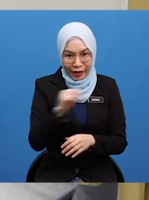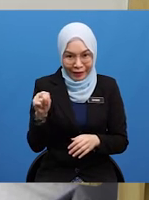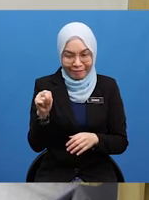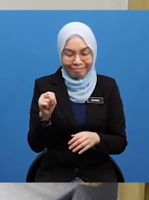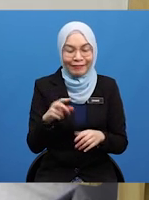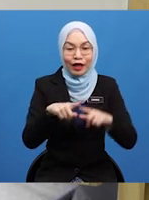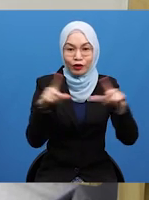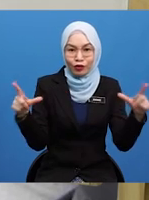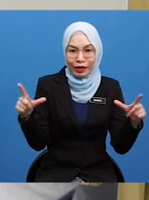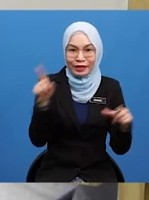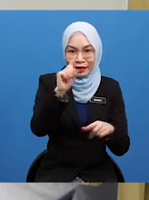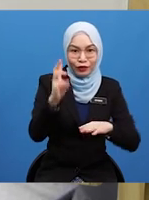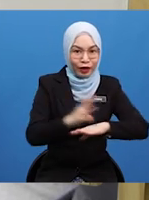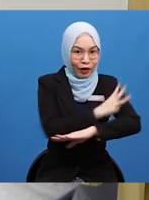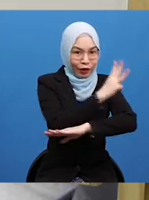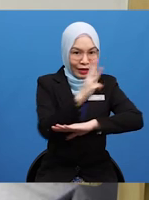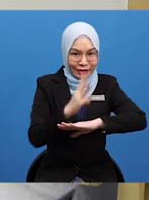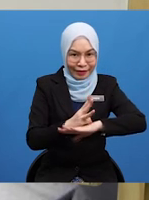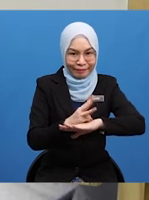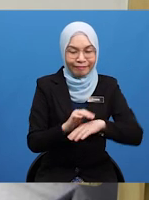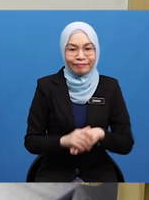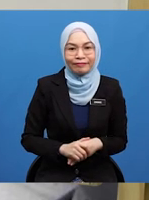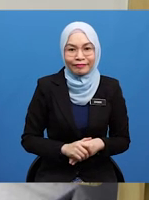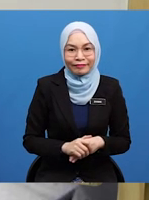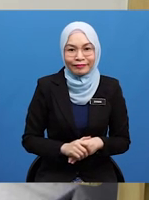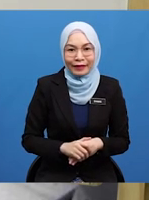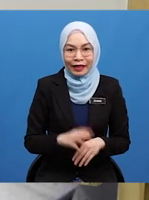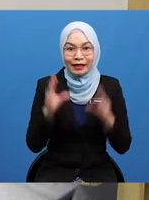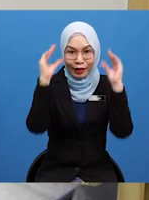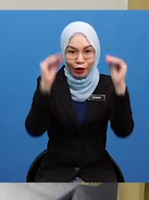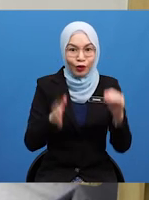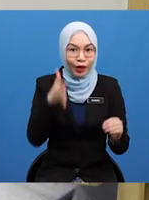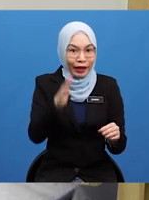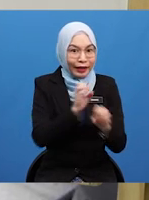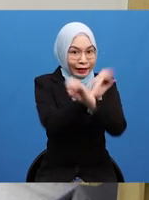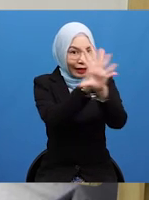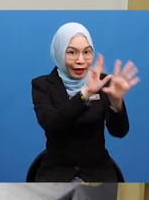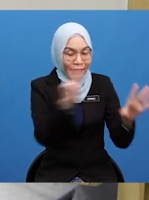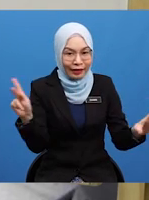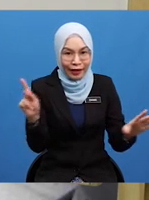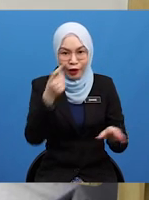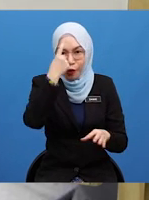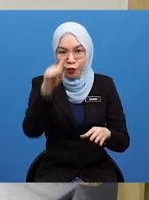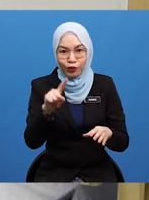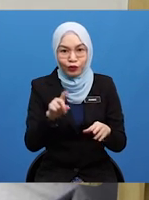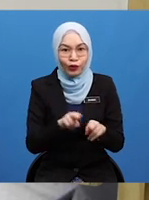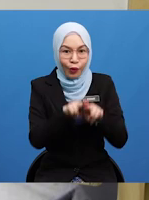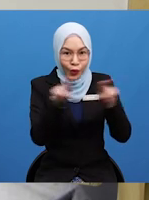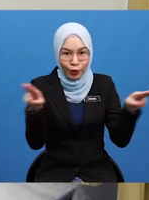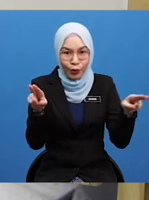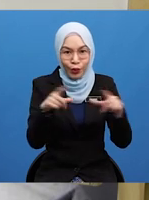akan terangkan di bahagian pengiraan luas nanti. Bagi mengukur luas sesuatu